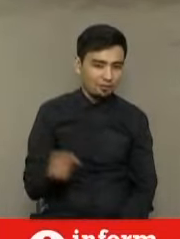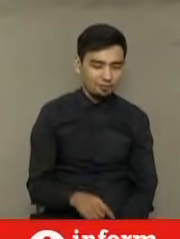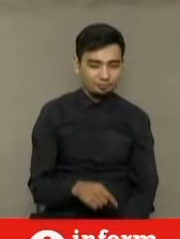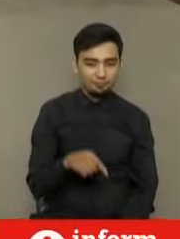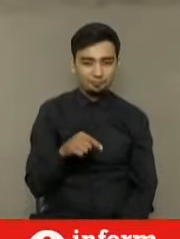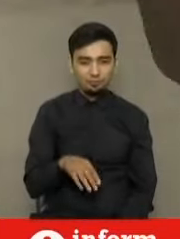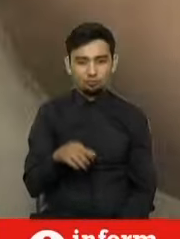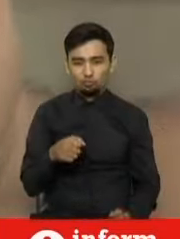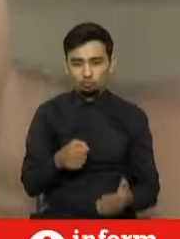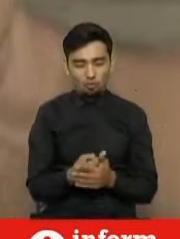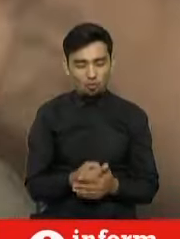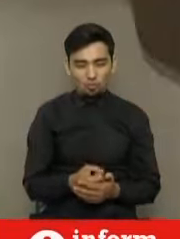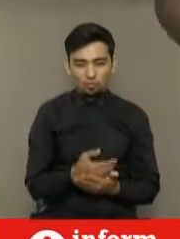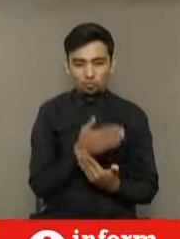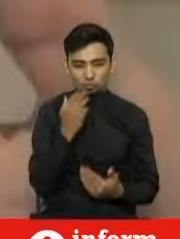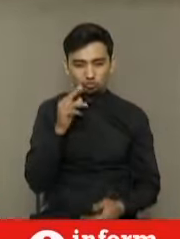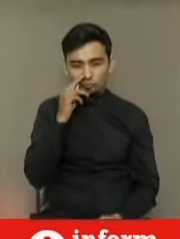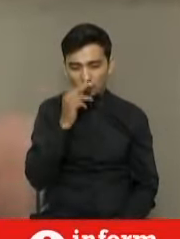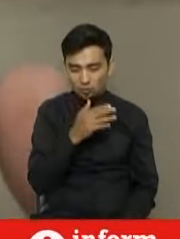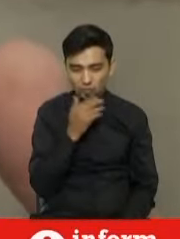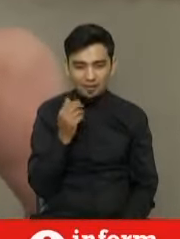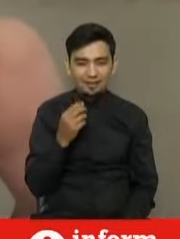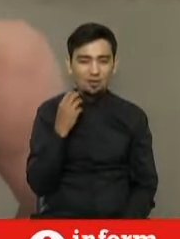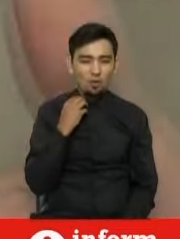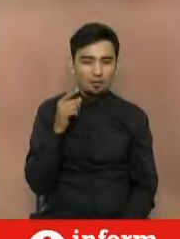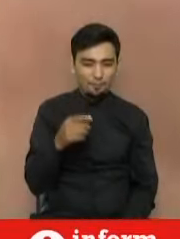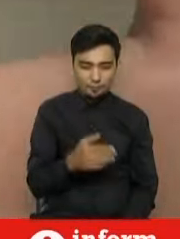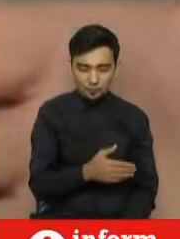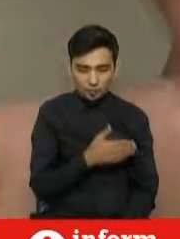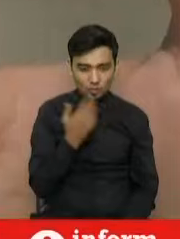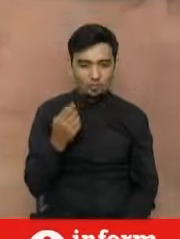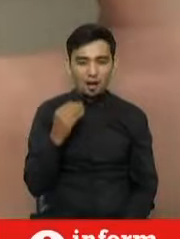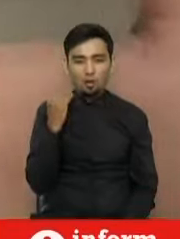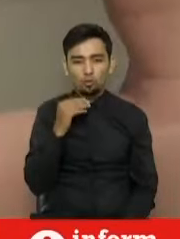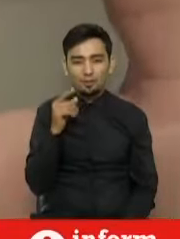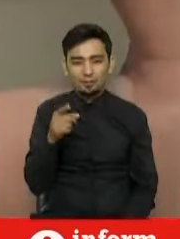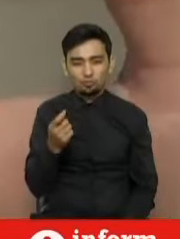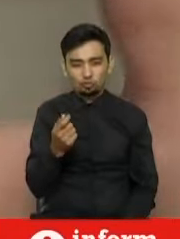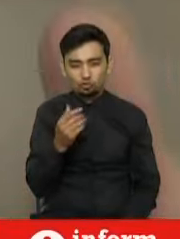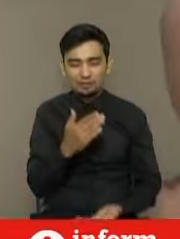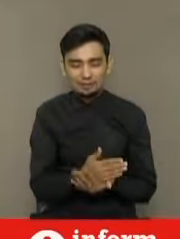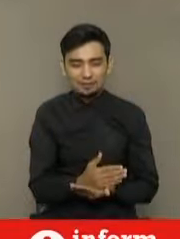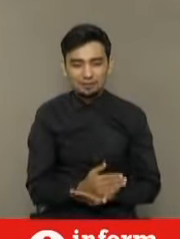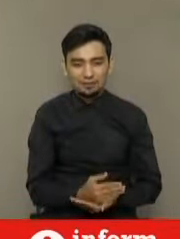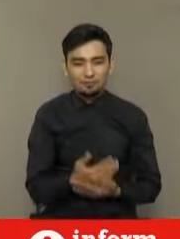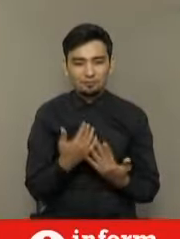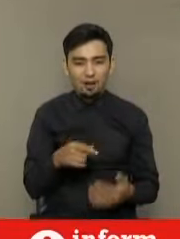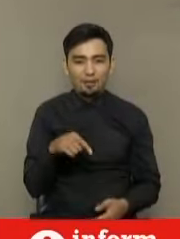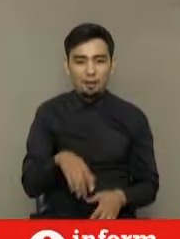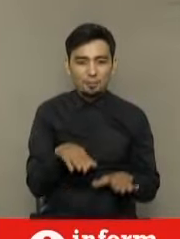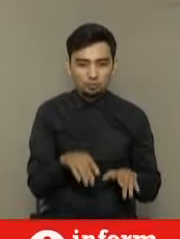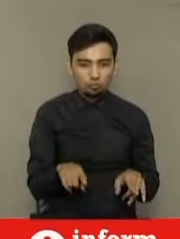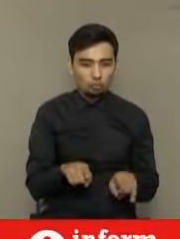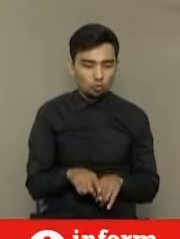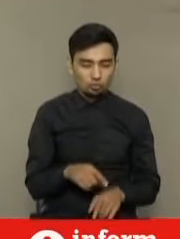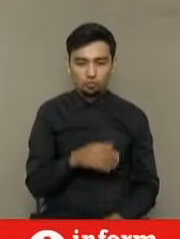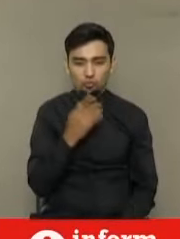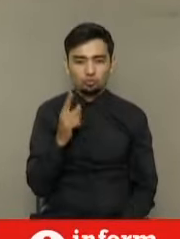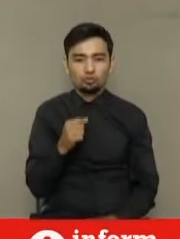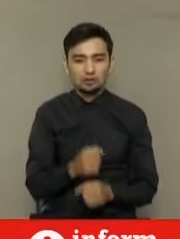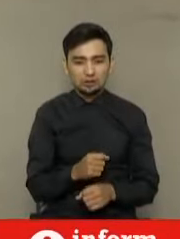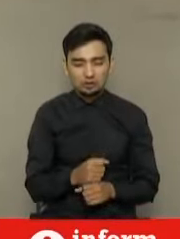бері қарай жоқ. Шымкентте жоқ. Қызылордаға кел, Қызылордада жоқ. Қайта Ақтөбеде кішкене газ бар екен азымыз. Мына келсек, мында жоқ. Енді қалай жетеміз?